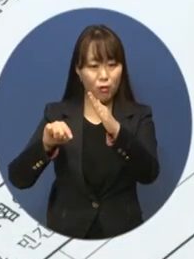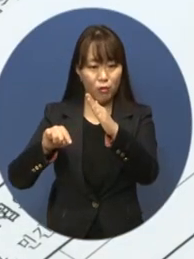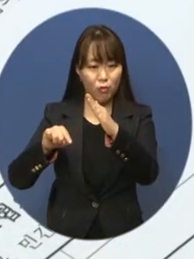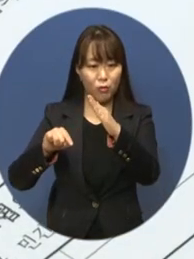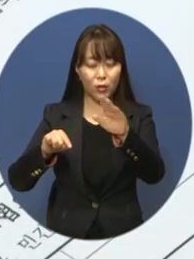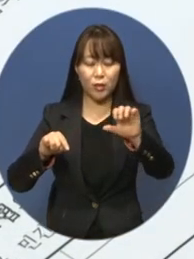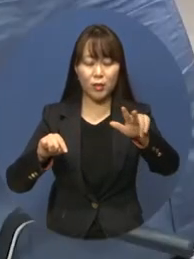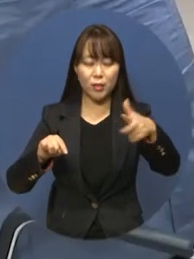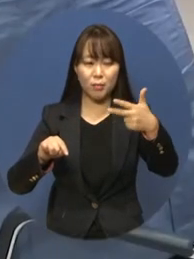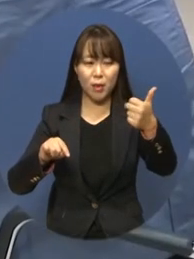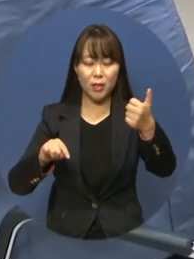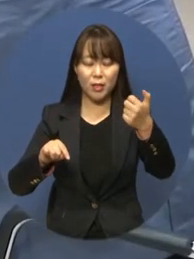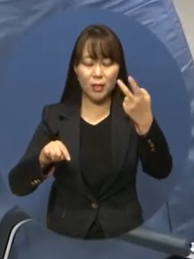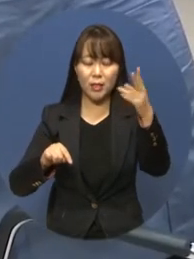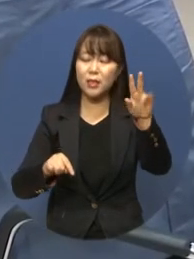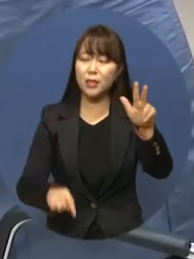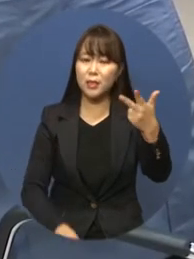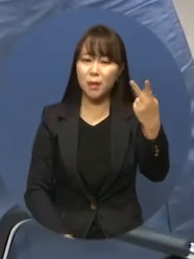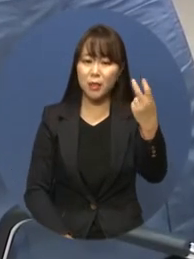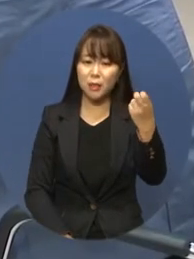532가구,